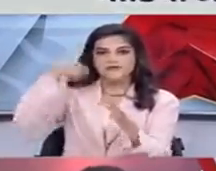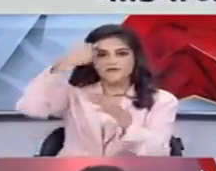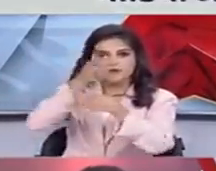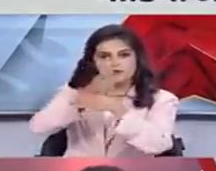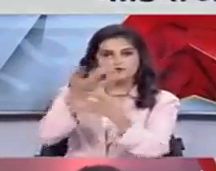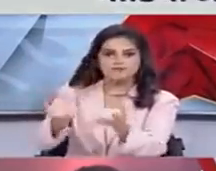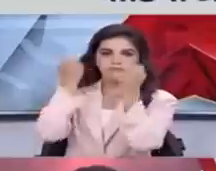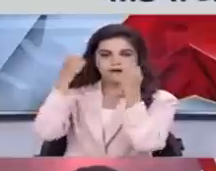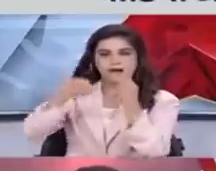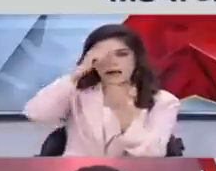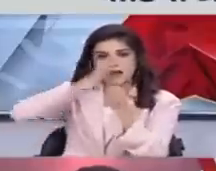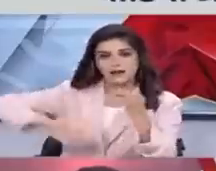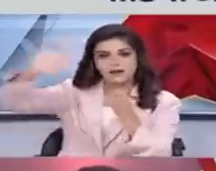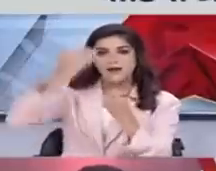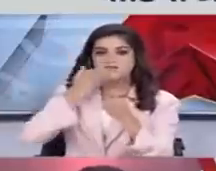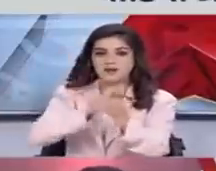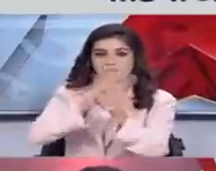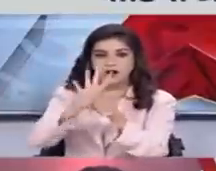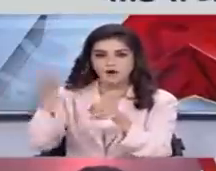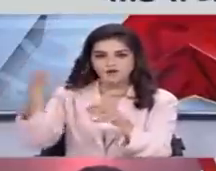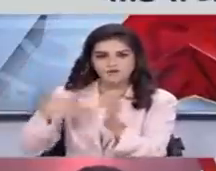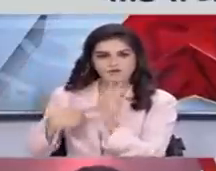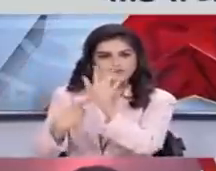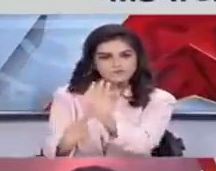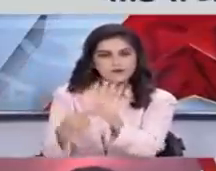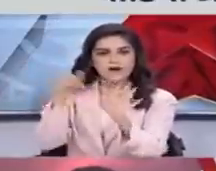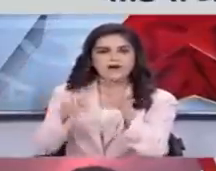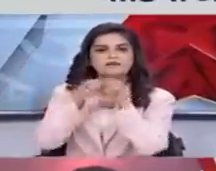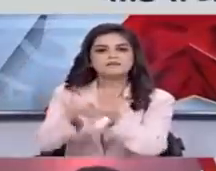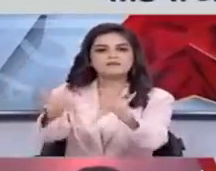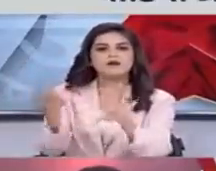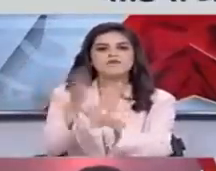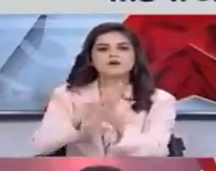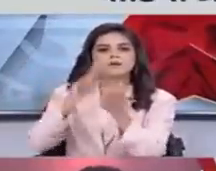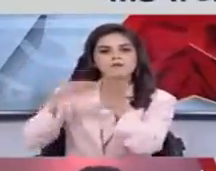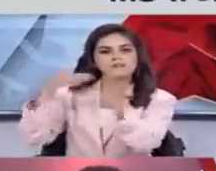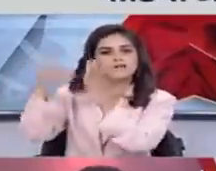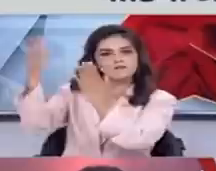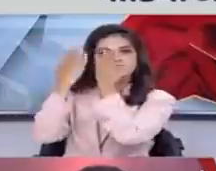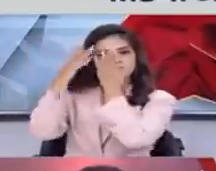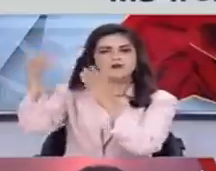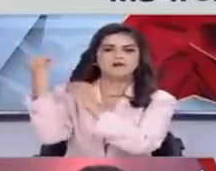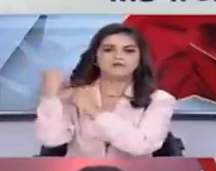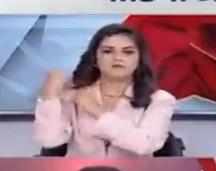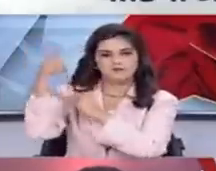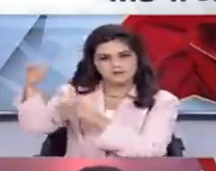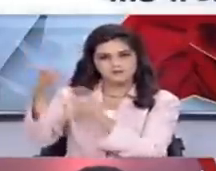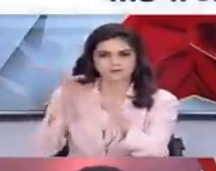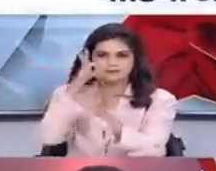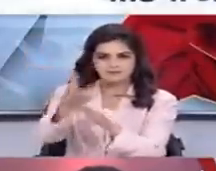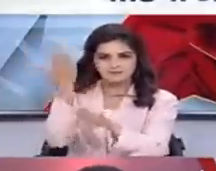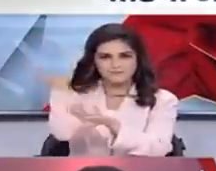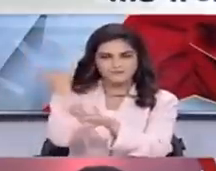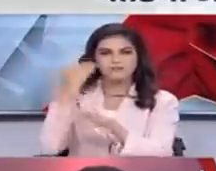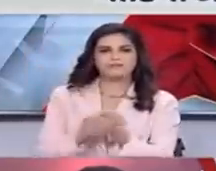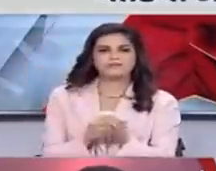सामने आया है देश में जब करना की एंट्री हुई थी इसके फैलने के लिए निजामुद्दीन वर्कर्स को पढ़ा जिम्मेदार बताया गया